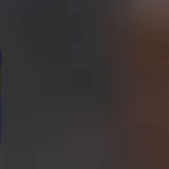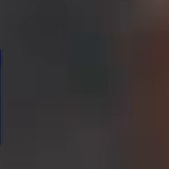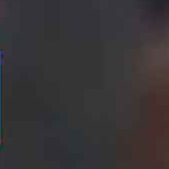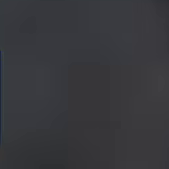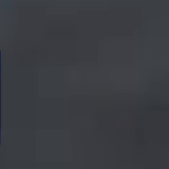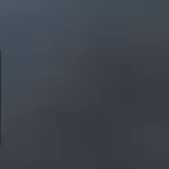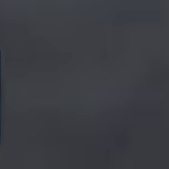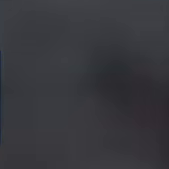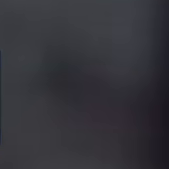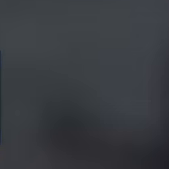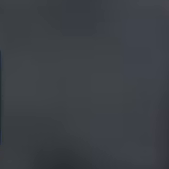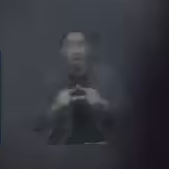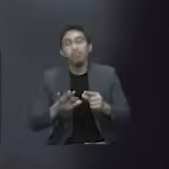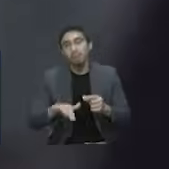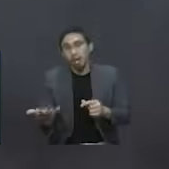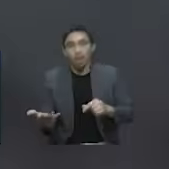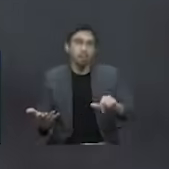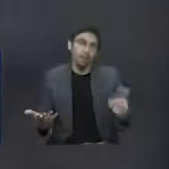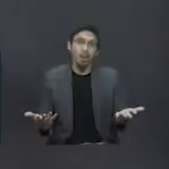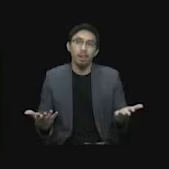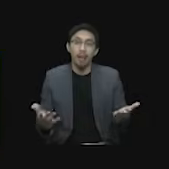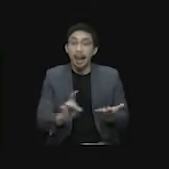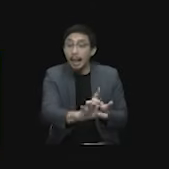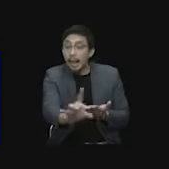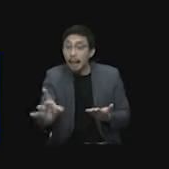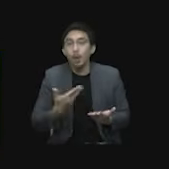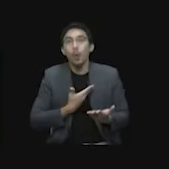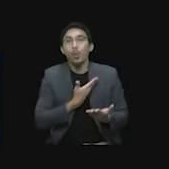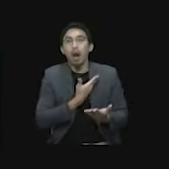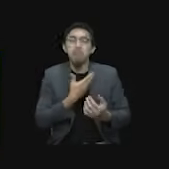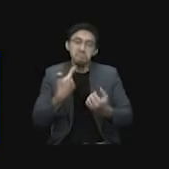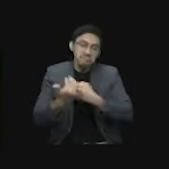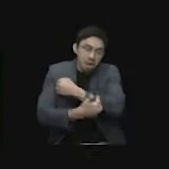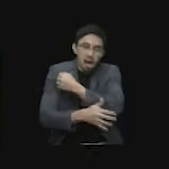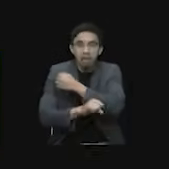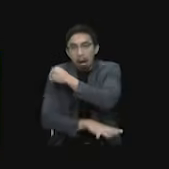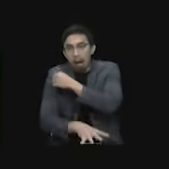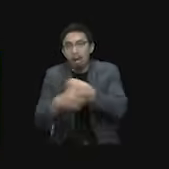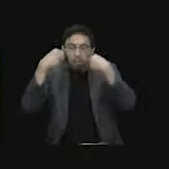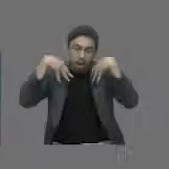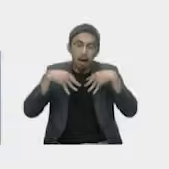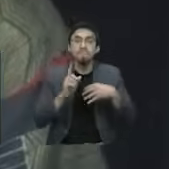7 lainnya terluka. Sejumlah bangunan yang berada di lokasi juga rusak.